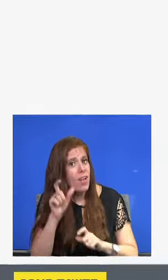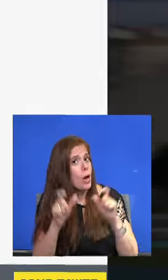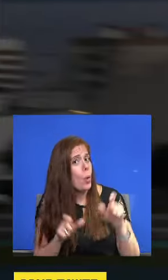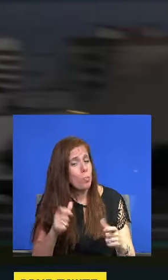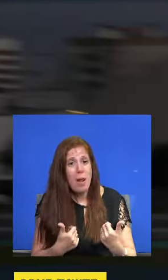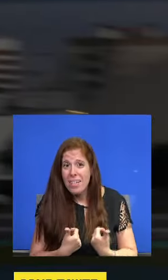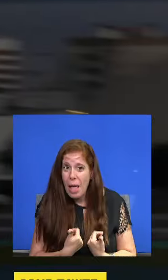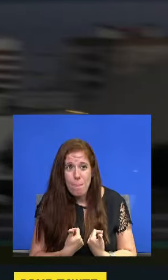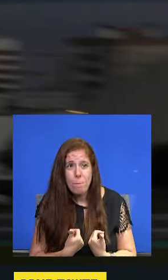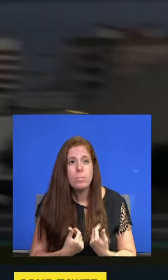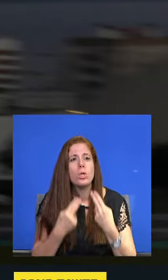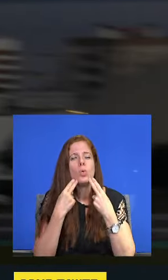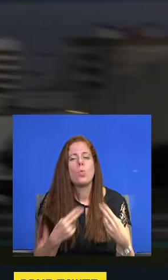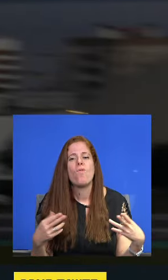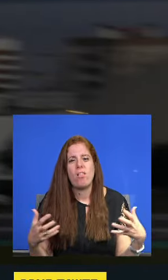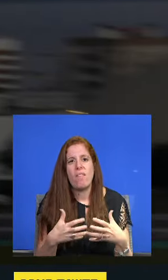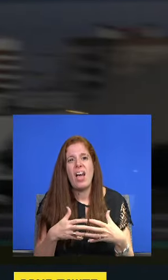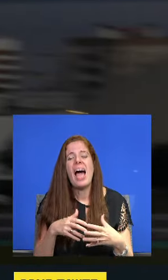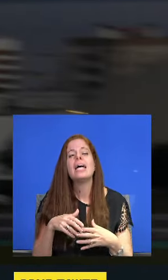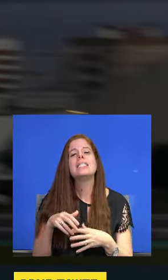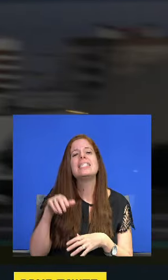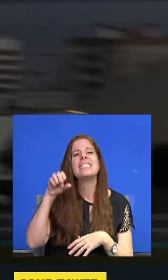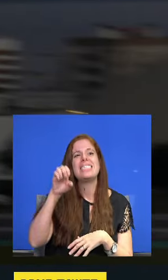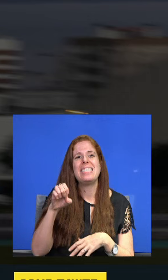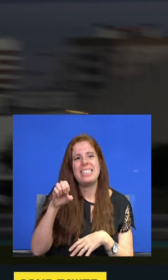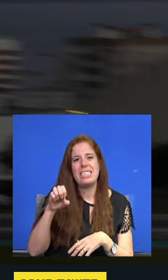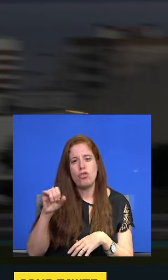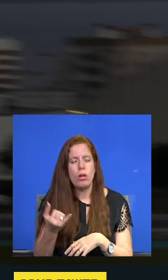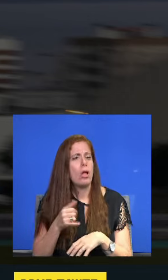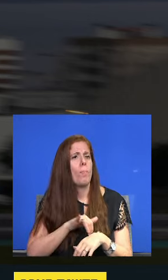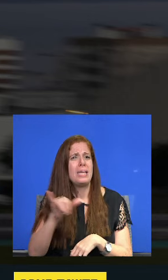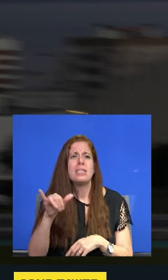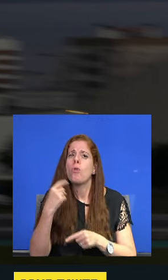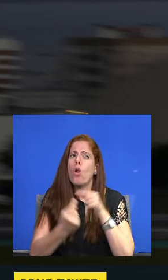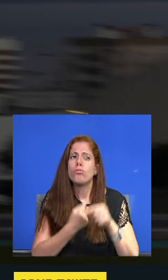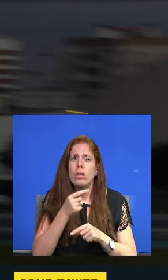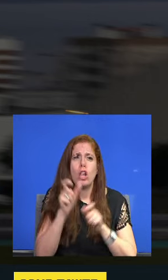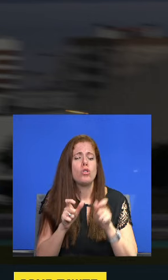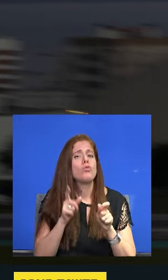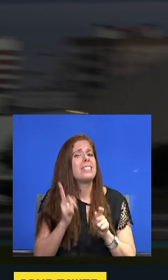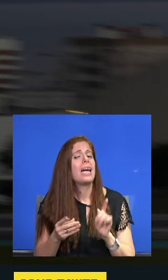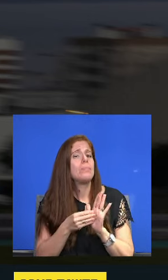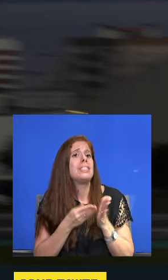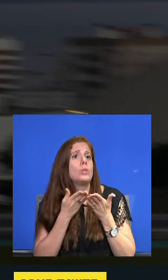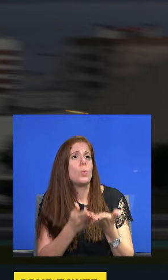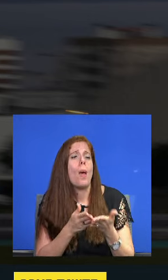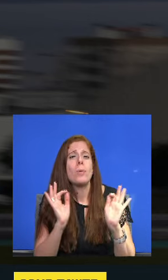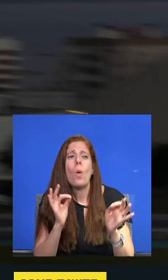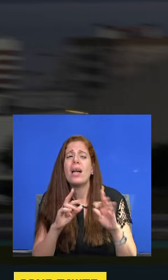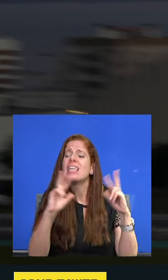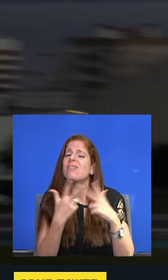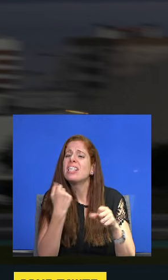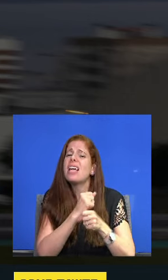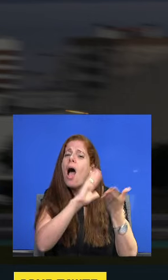אדם. תגובת חברת איזי ג'ט, אנו מטיסים מדי שנה מאות אלפי נוסעים הזקוקים לסיוע מיוחד, והצוות עשה הכל כדי